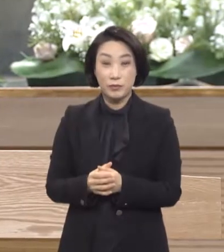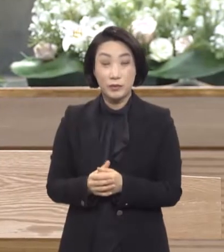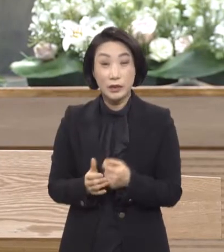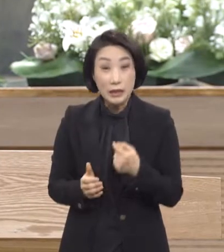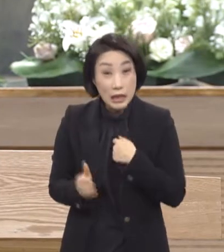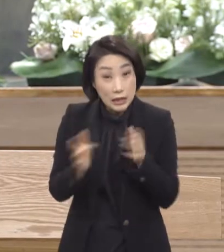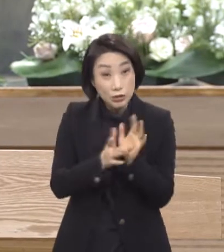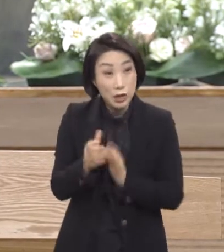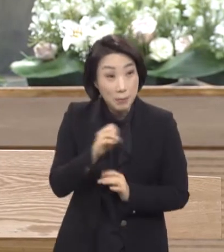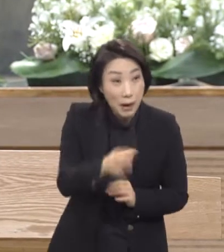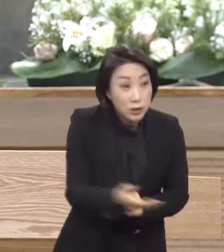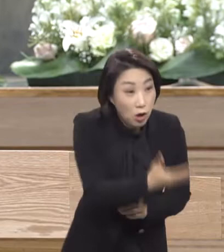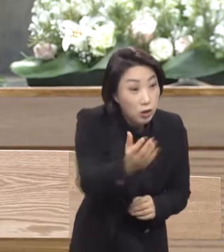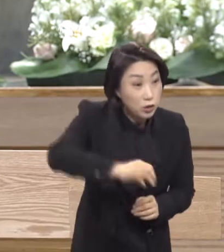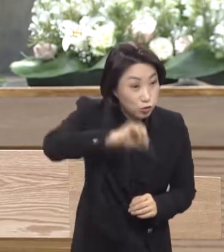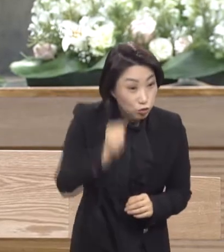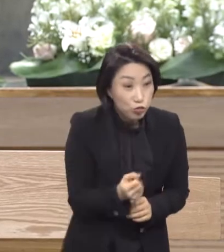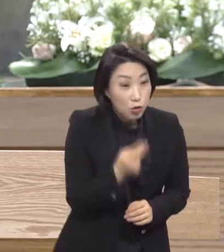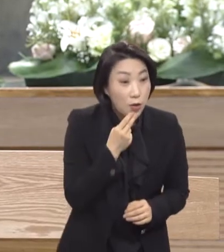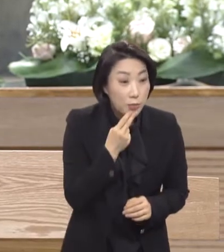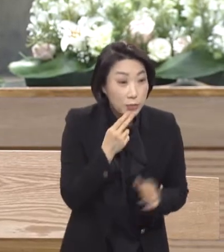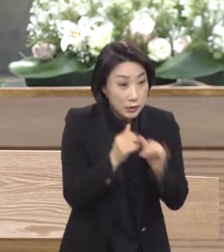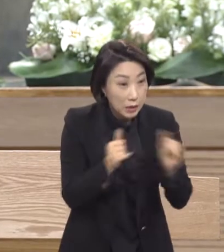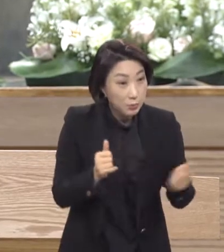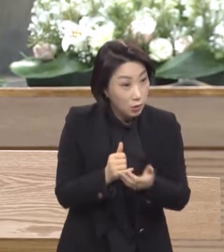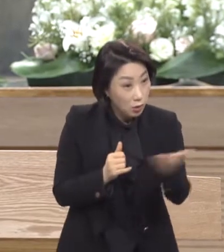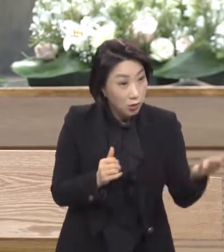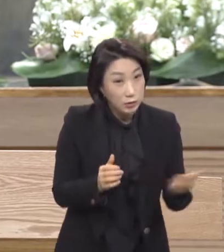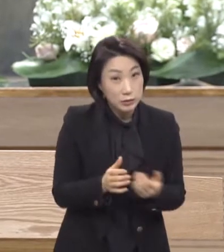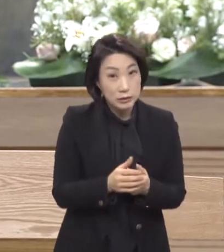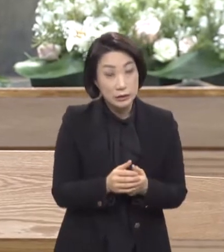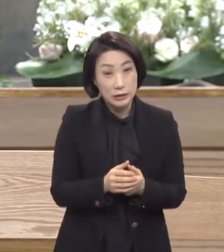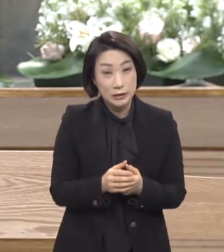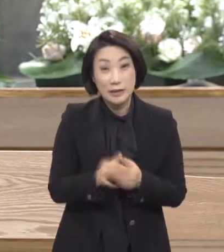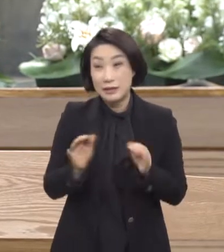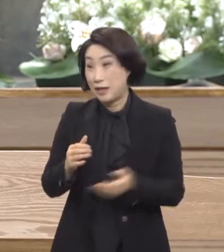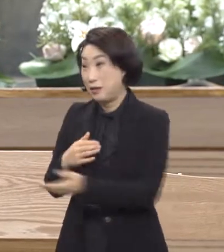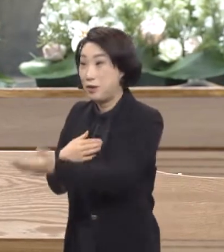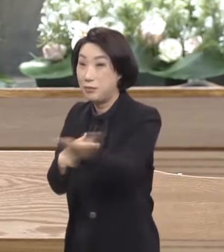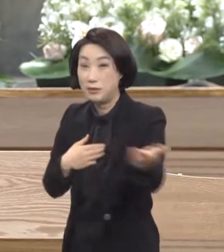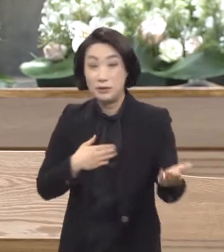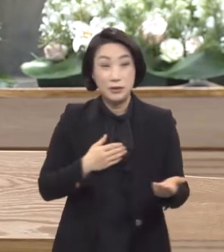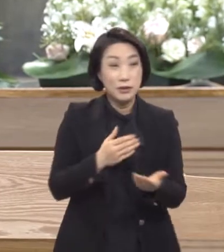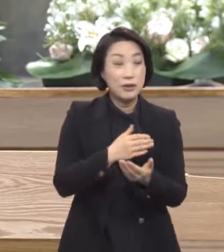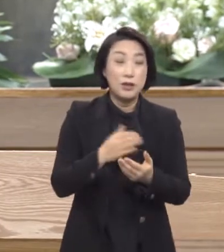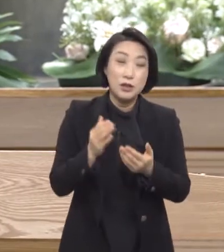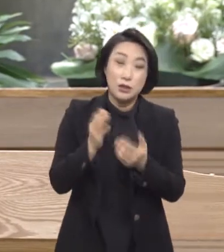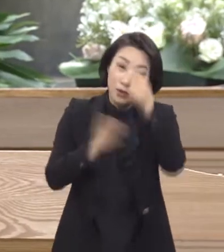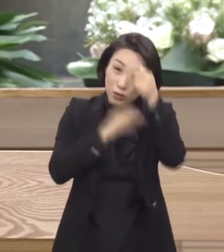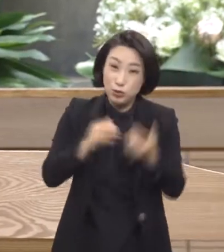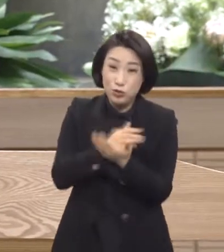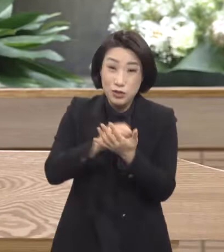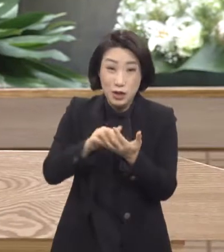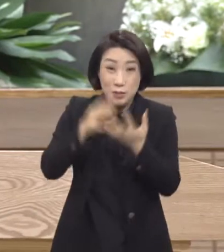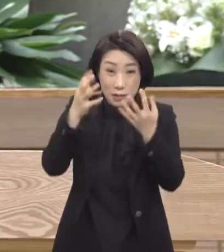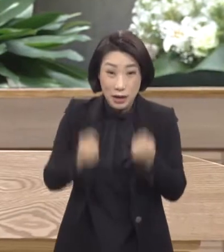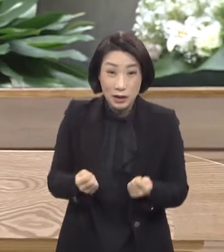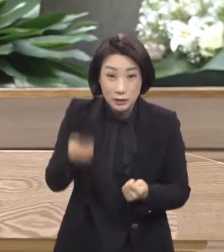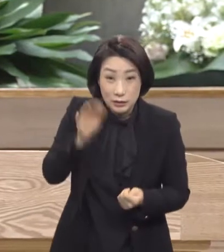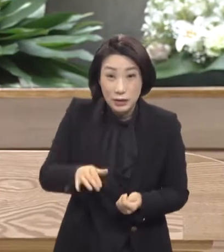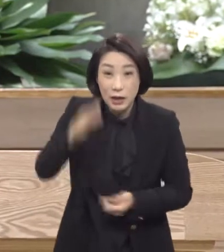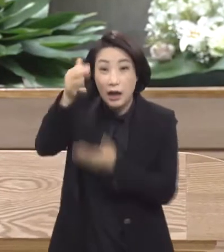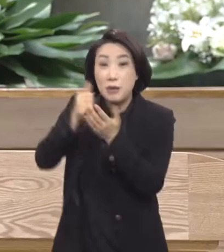내 말을 받지 아니한 자. 우리 이 많은 성도 중에서